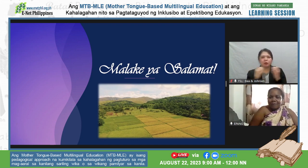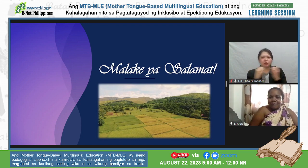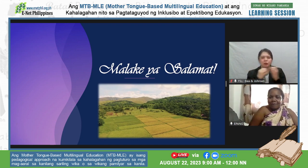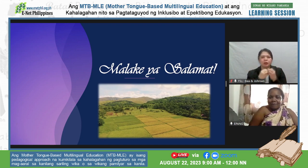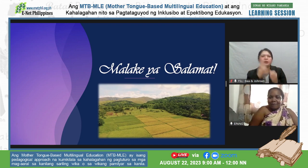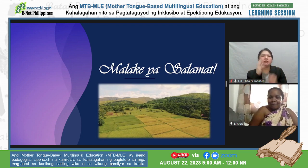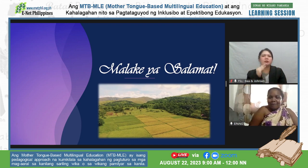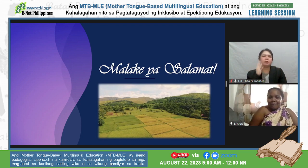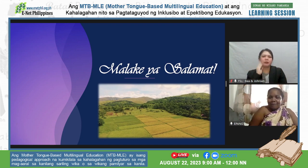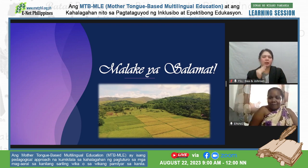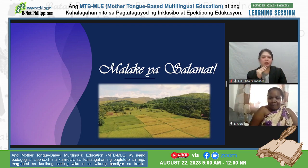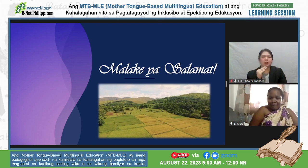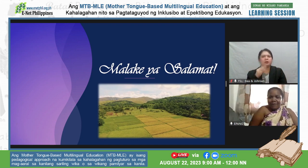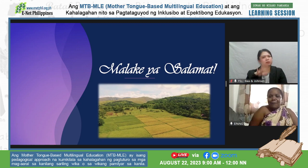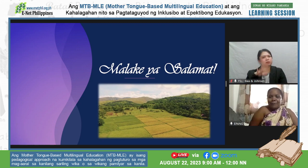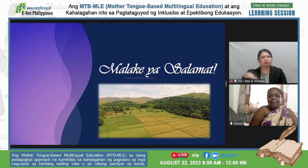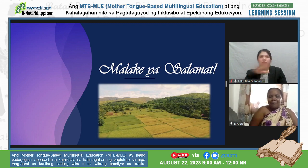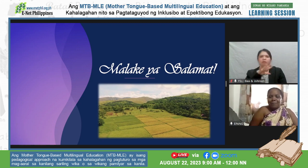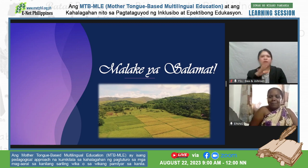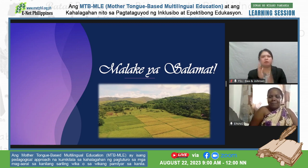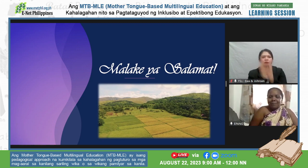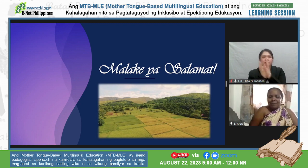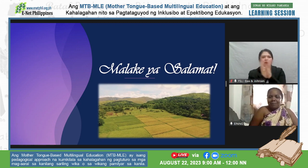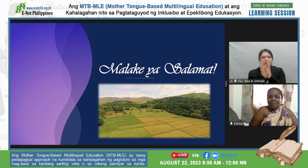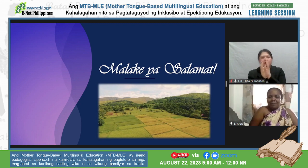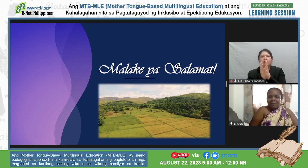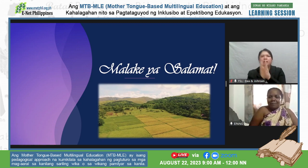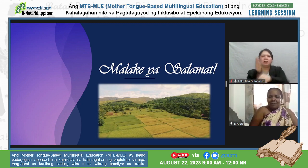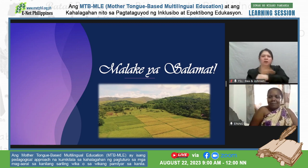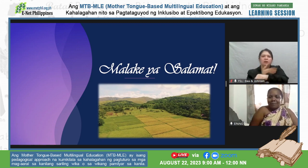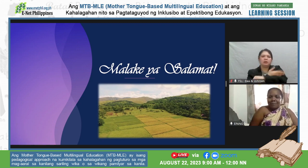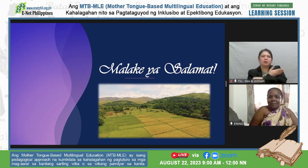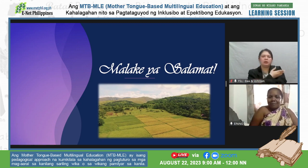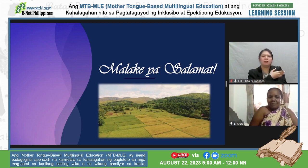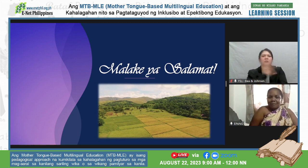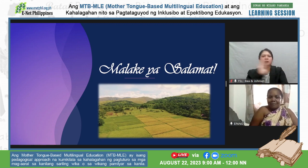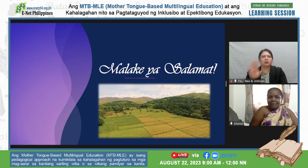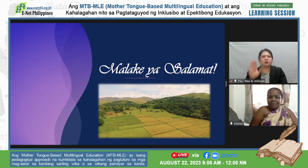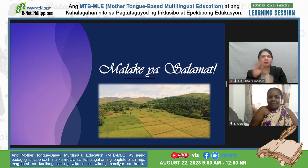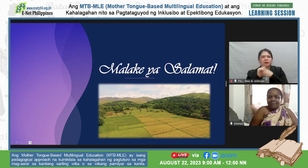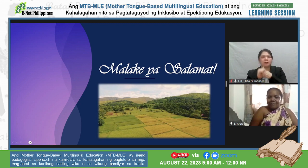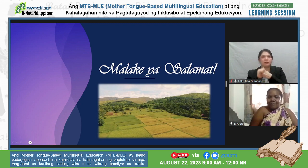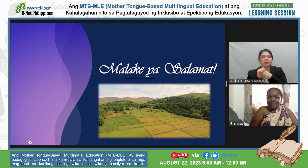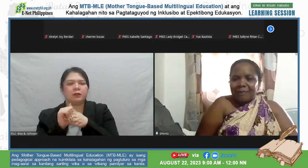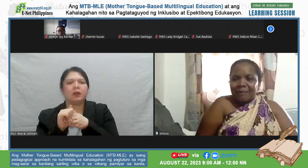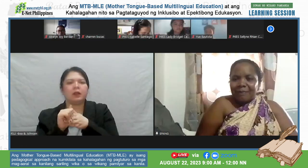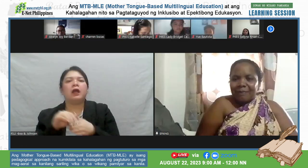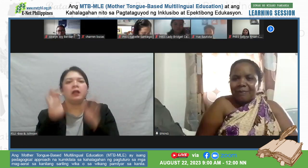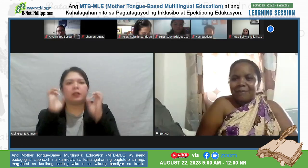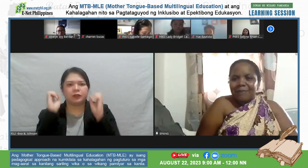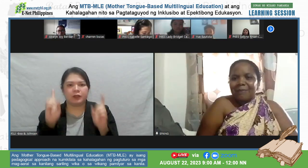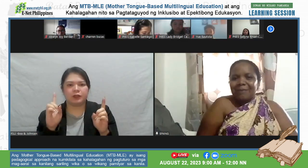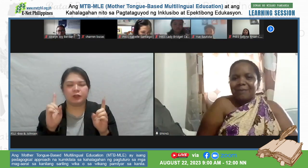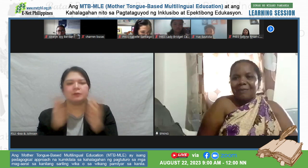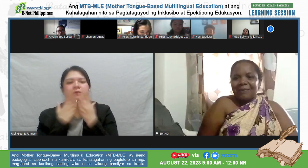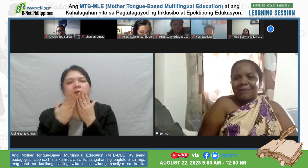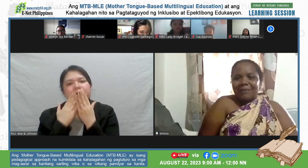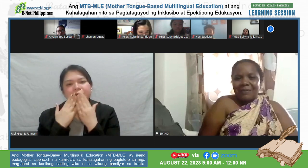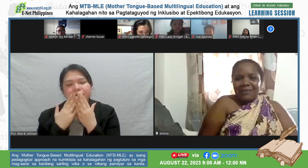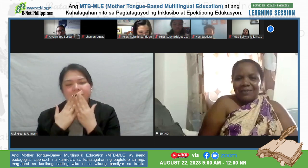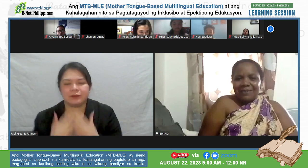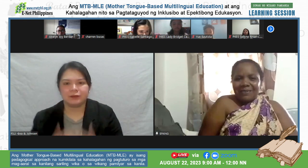ng pamayanan sa pagsusulong ng mother tongue based multilingual education. Maraming salamat sa iyo,